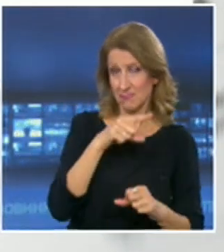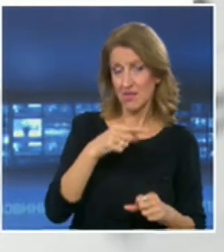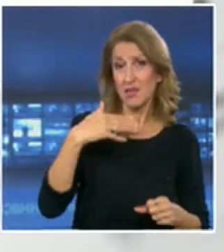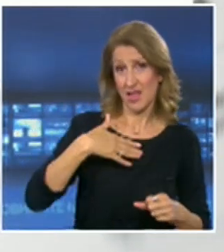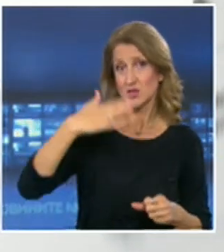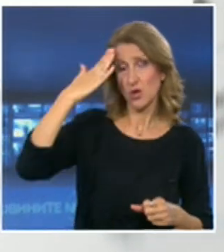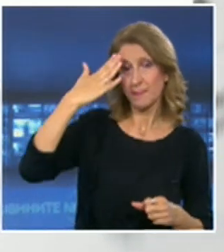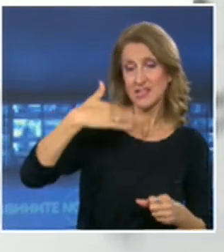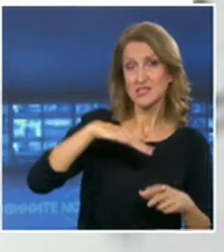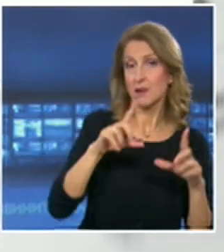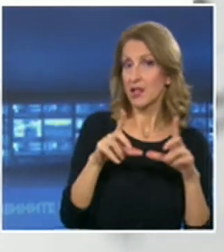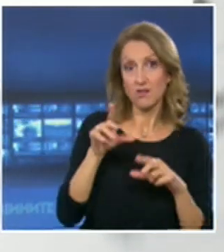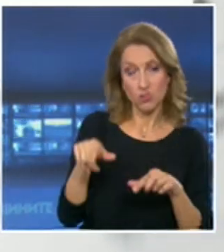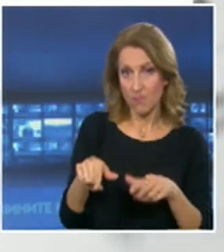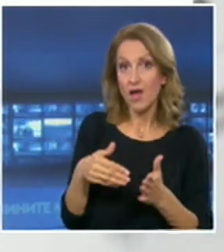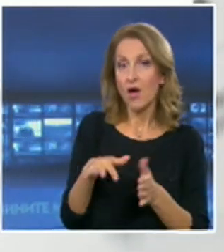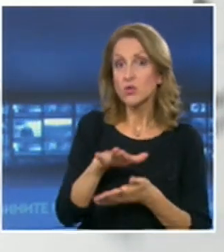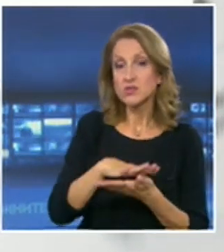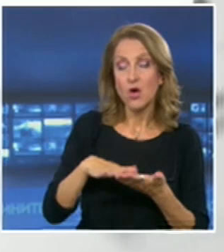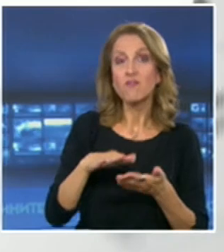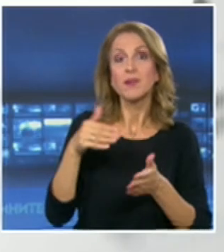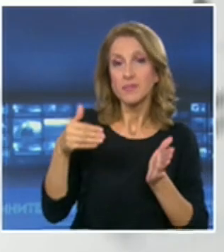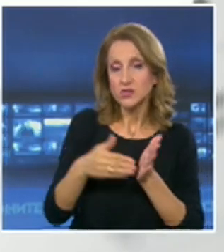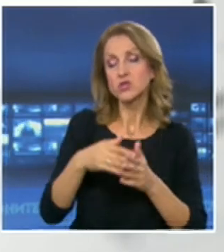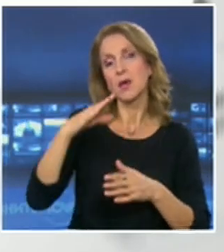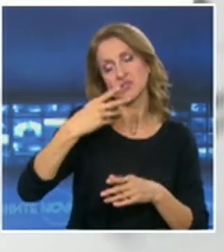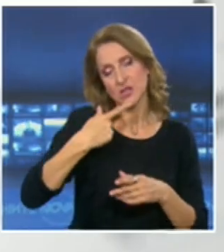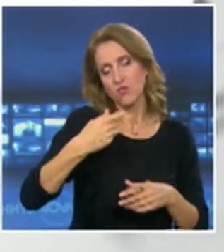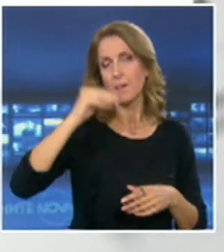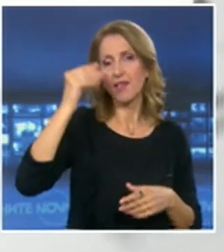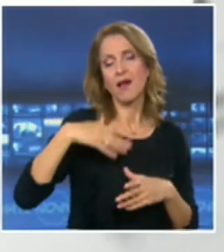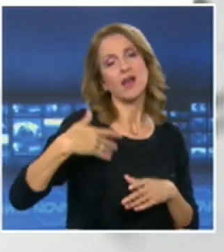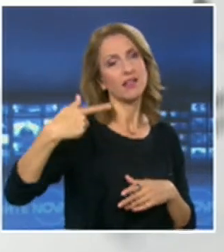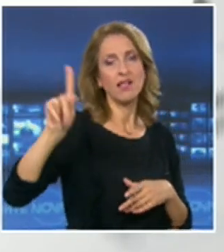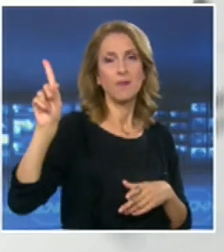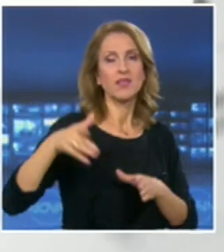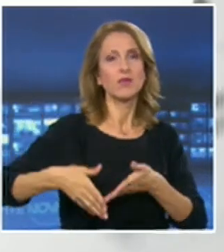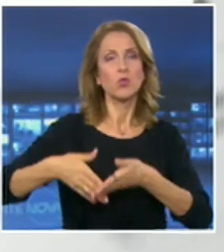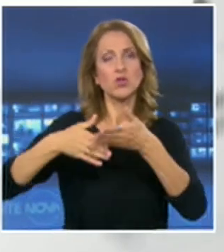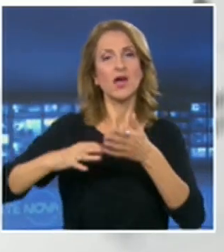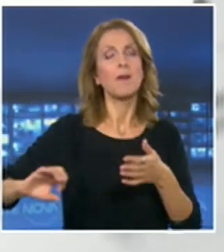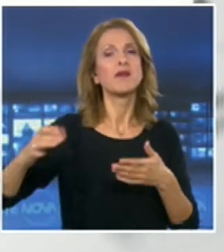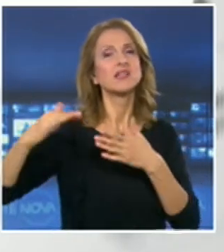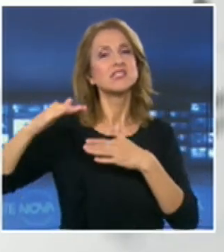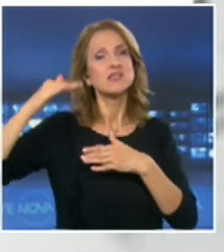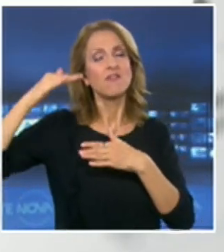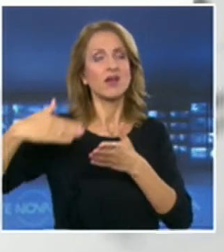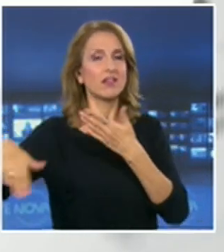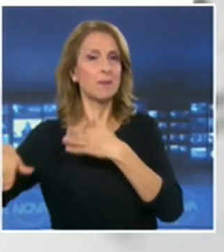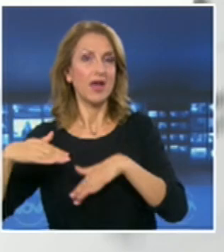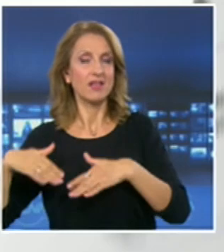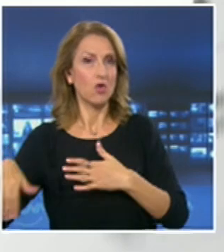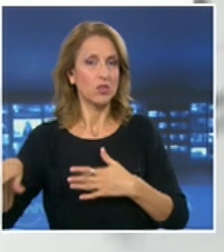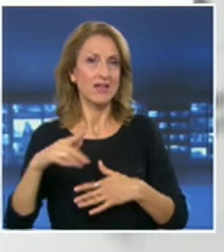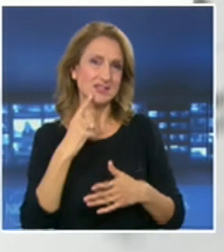са основната причина, поради която България отказа да подкрепи преговорите на Северна Македония за Европейския съюз. Благойци Целков работи